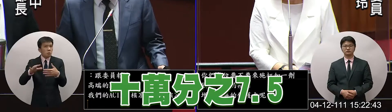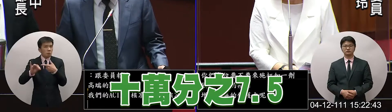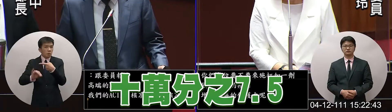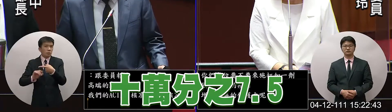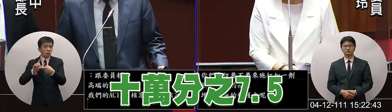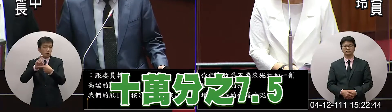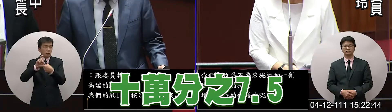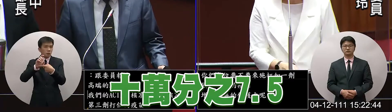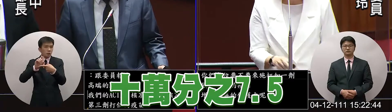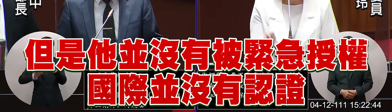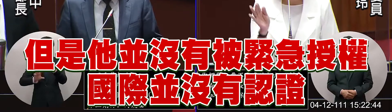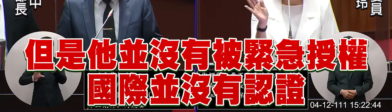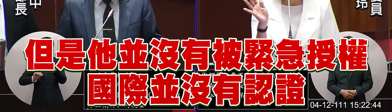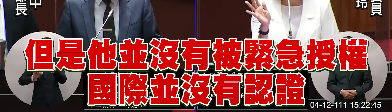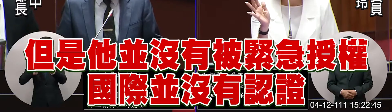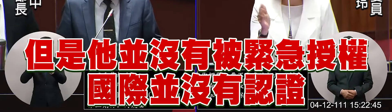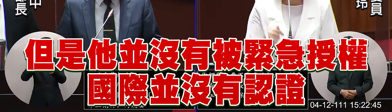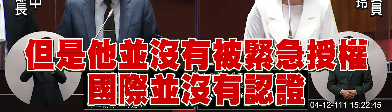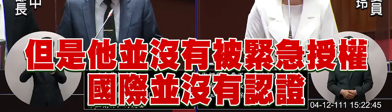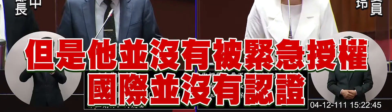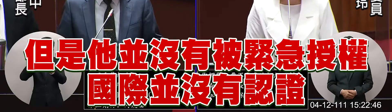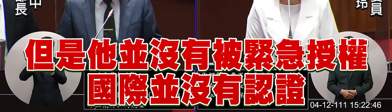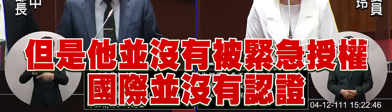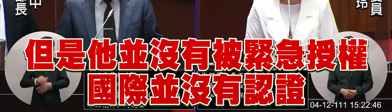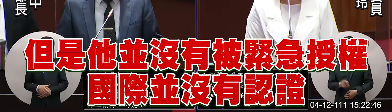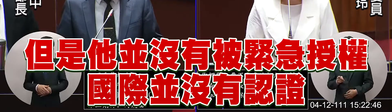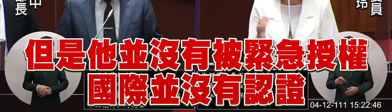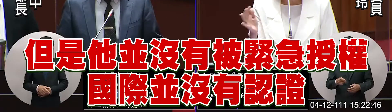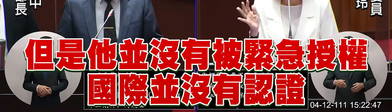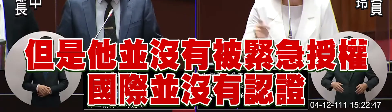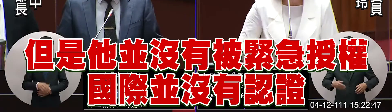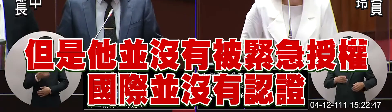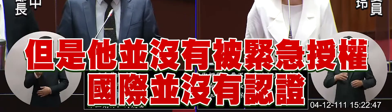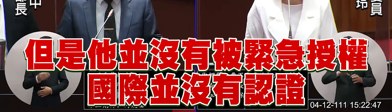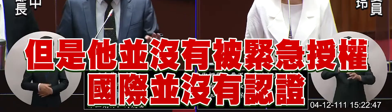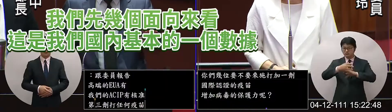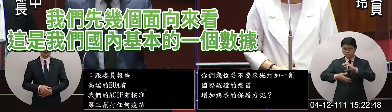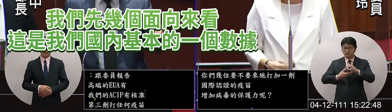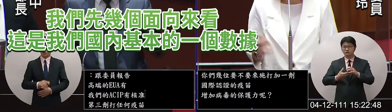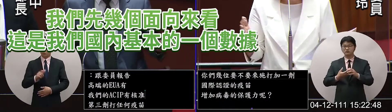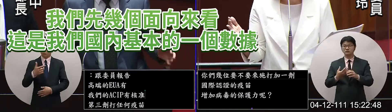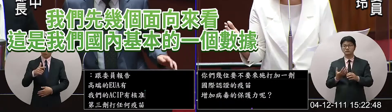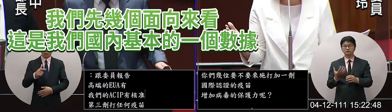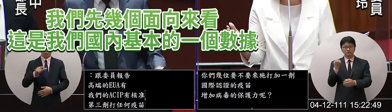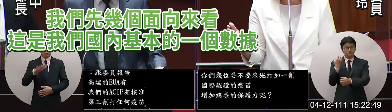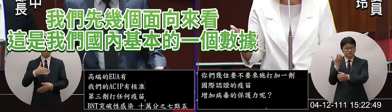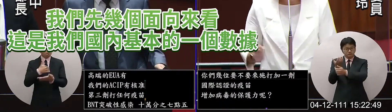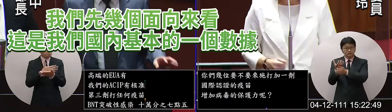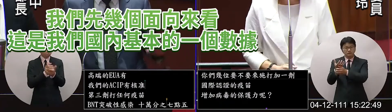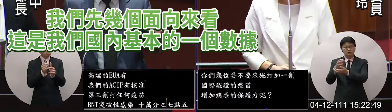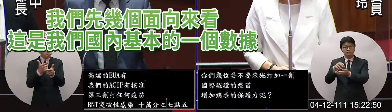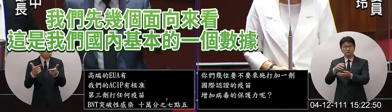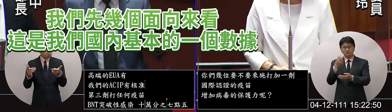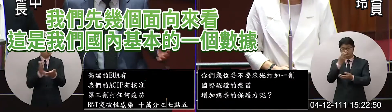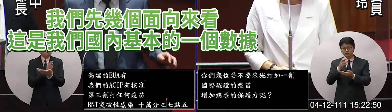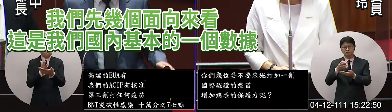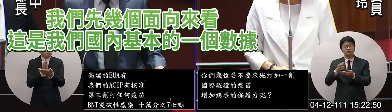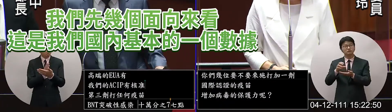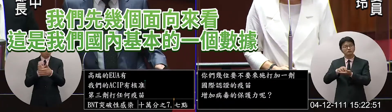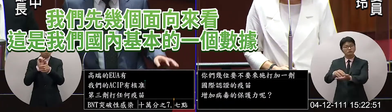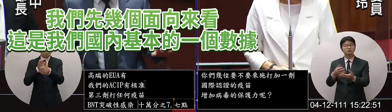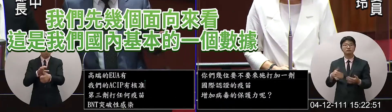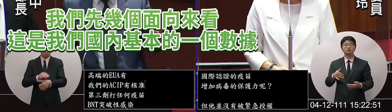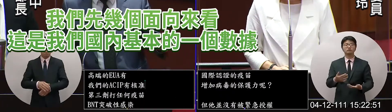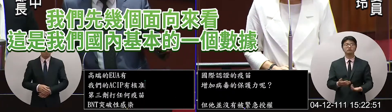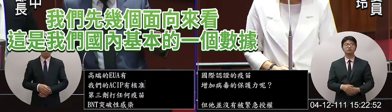10万分之7.5，那莫德纳， 但是它并没有被紧急授权啊，国际并没有认证。 我们先几个面向。几个面向来看